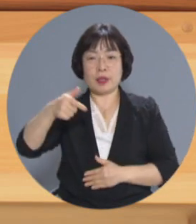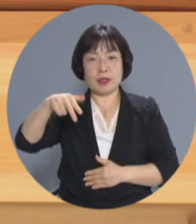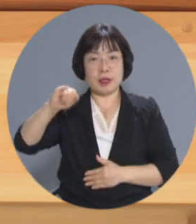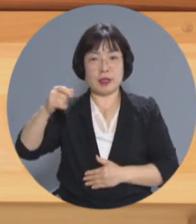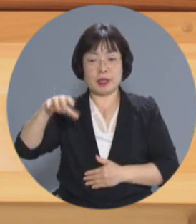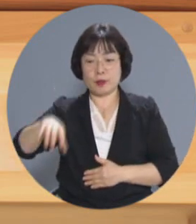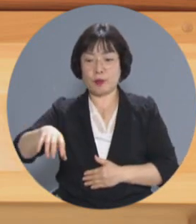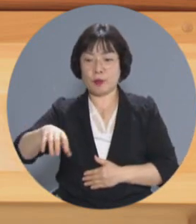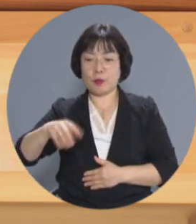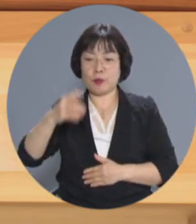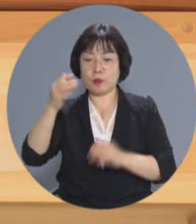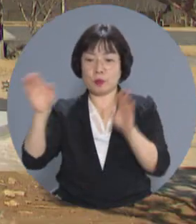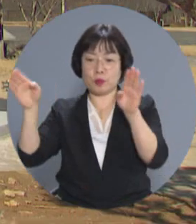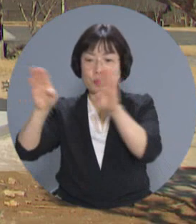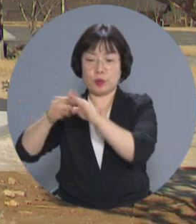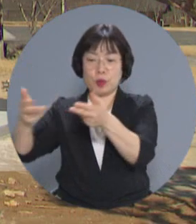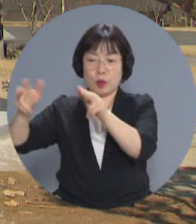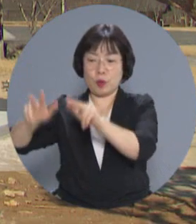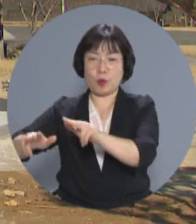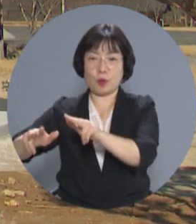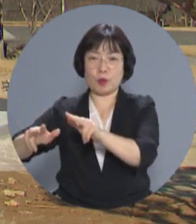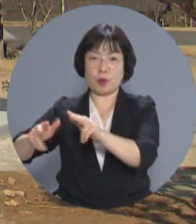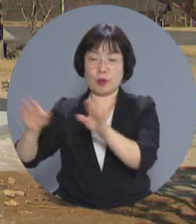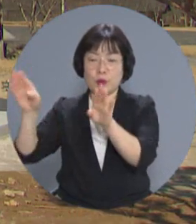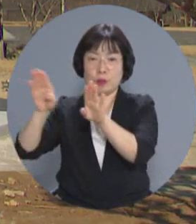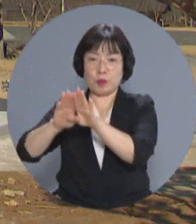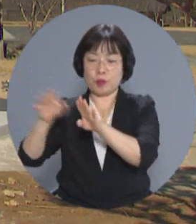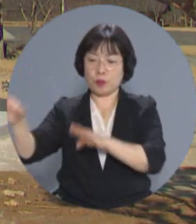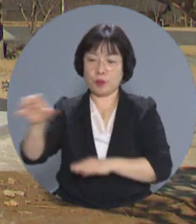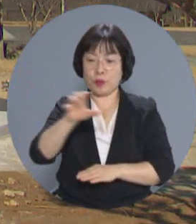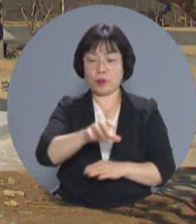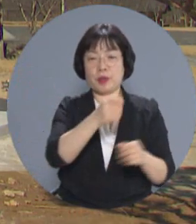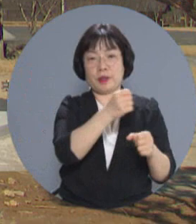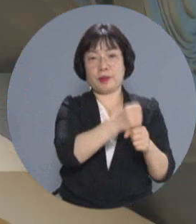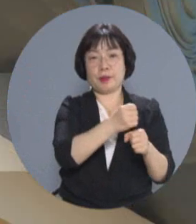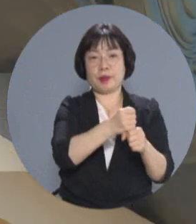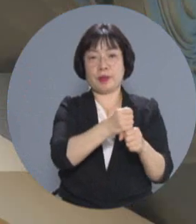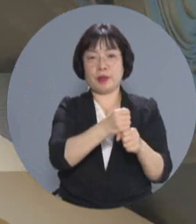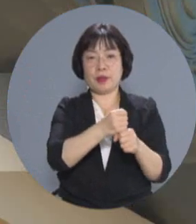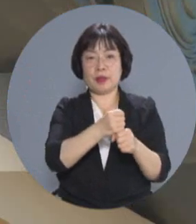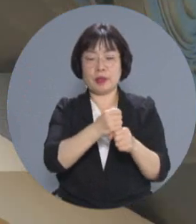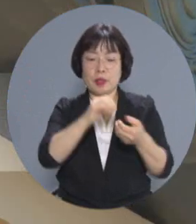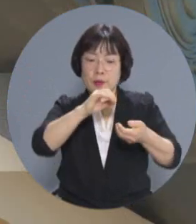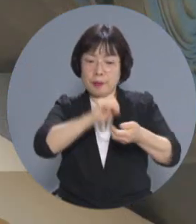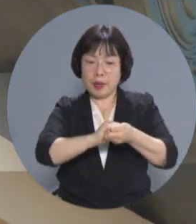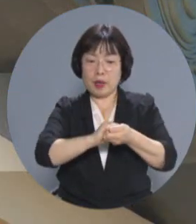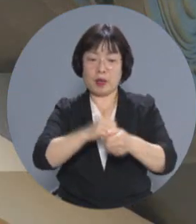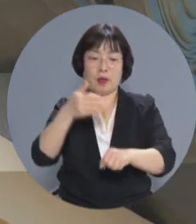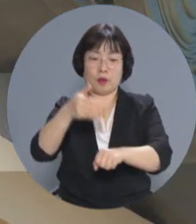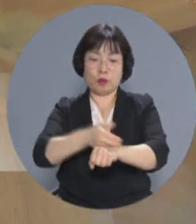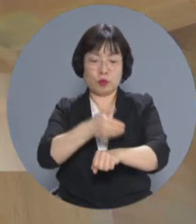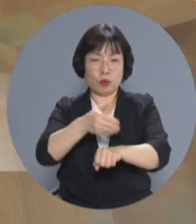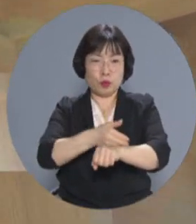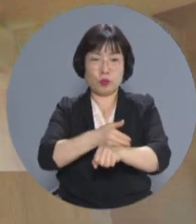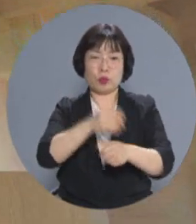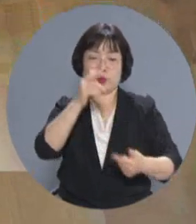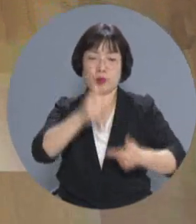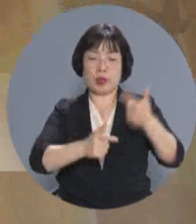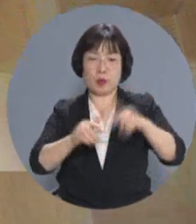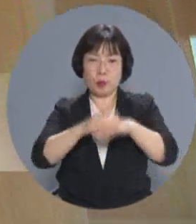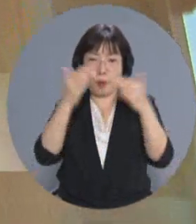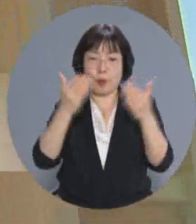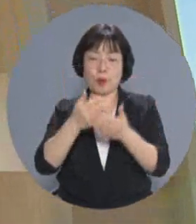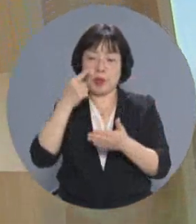칸자키시의 왕인 박사 현창공원에 있는 왕인문이 그대로 재현됐습니다 기왓장부터 석재 목재까지 모든